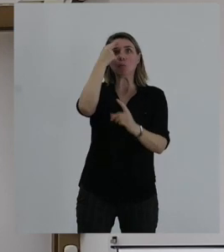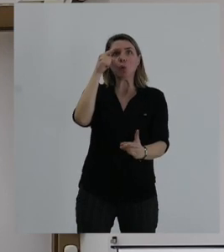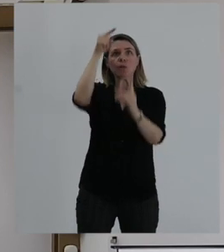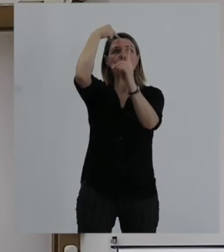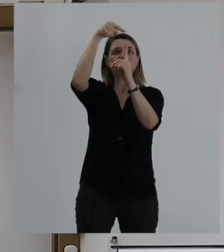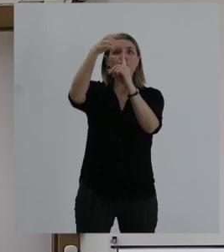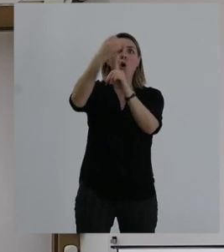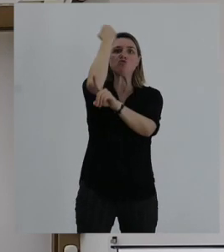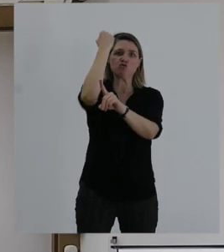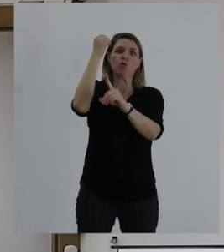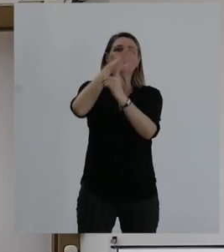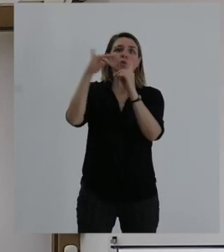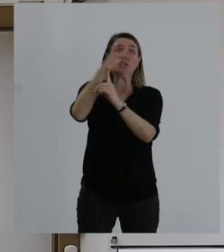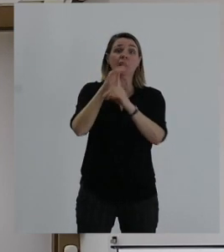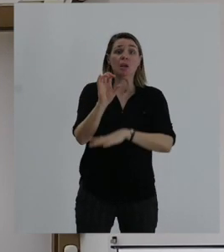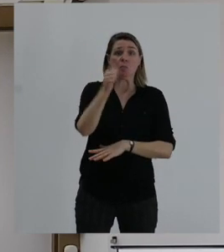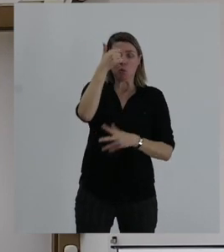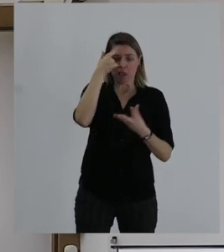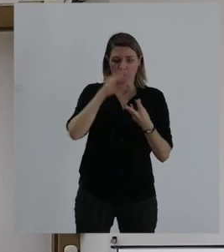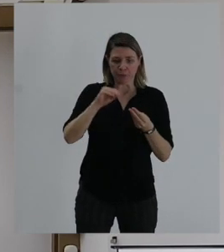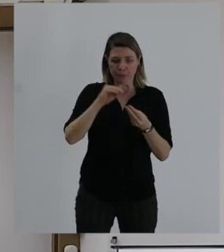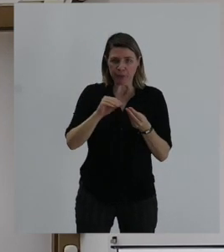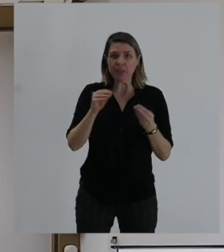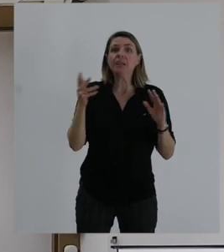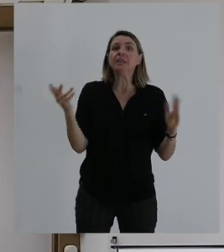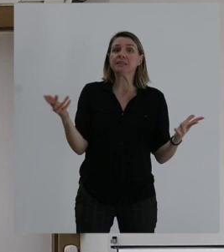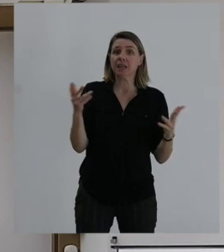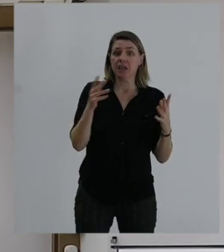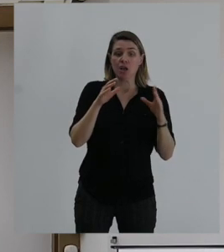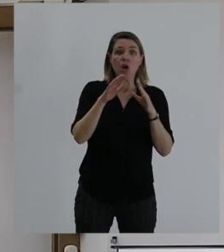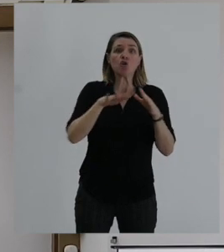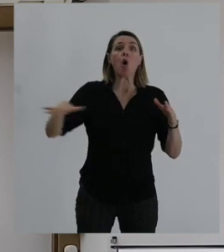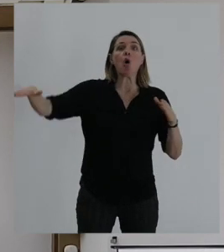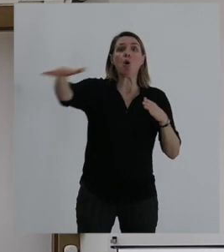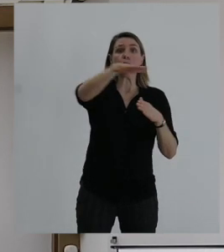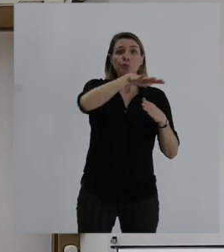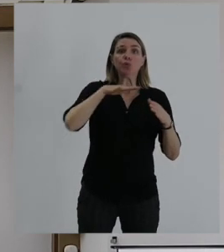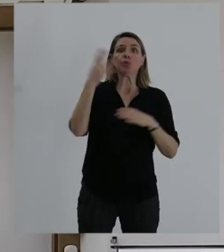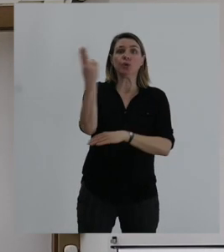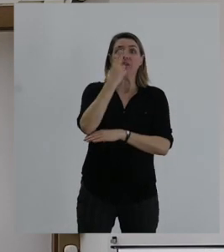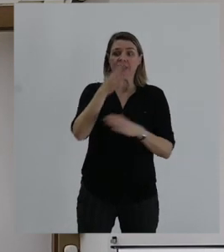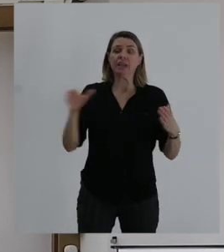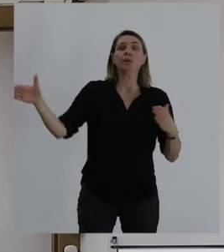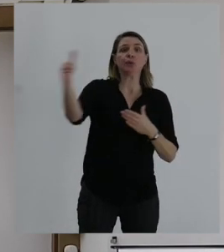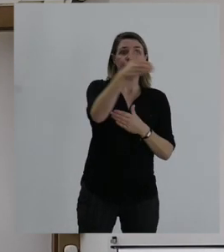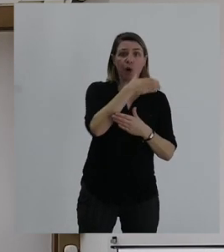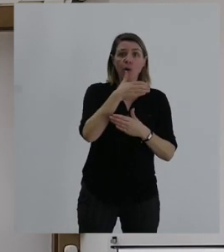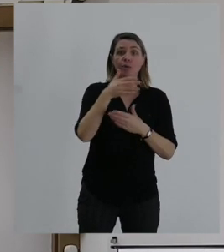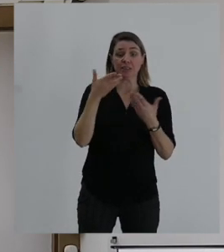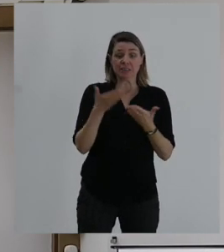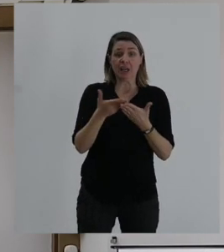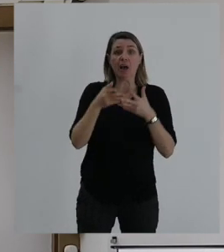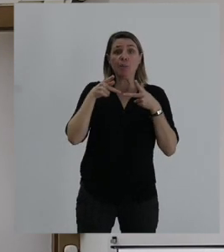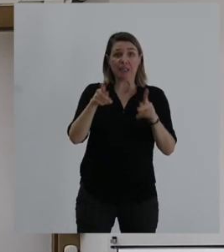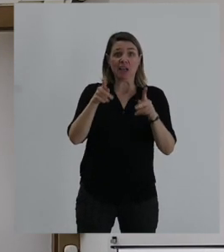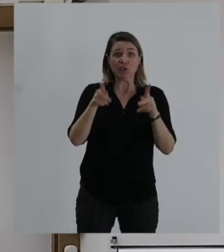de la société, je pense que la première question à se poser, c'est est-ce que les campus connectés sont une bonne manière pédagogique